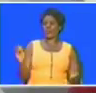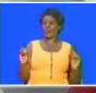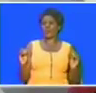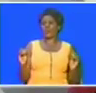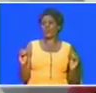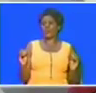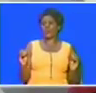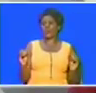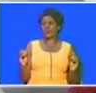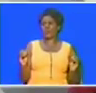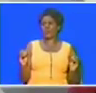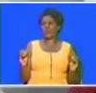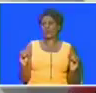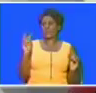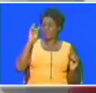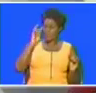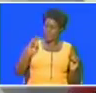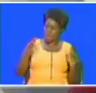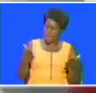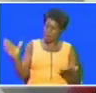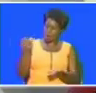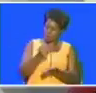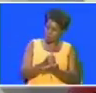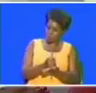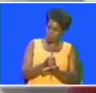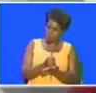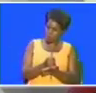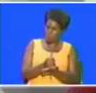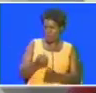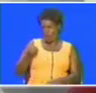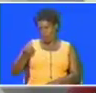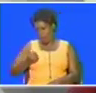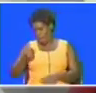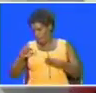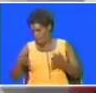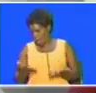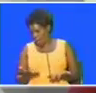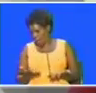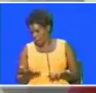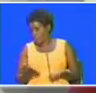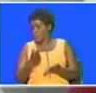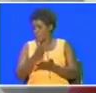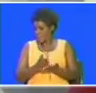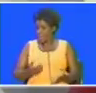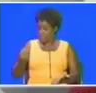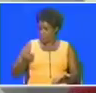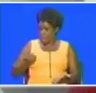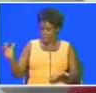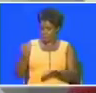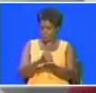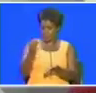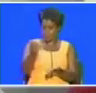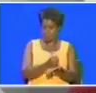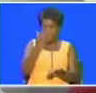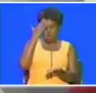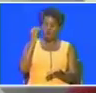unamwachia watoto. Kwa hivyo angalia tena ule maid unaandika pale nyumbani ni msichana wa aina gani. Maanake kuna wengi mnapewa tu wasichana hata ujui